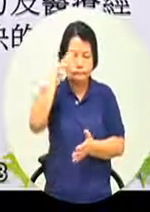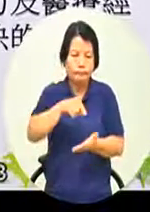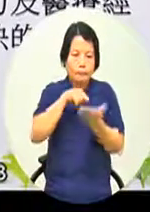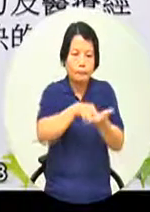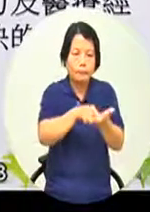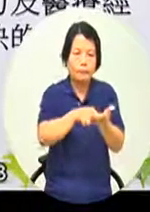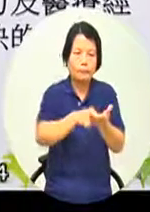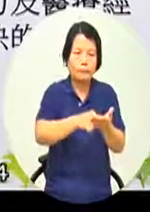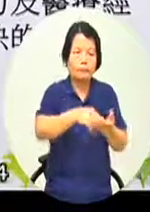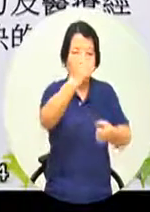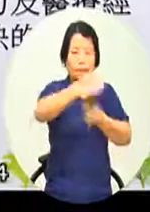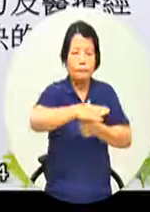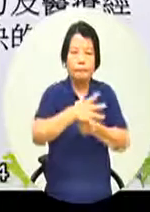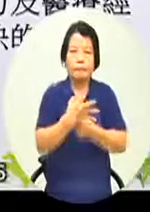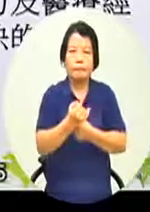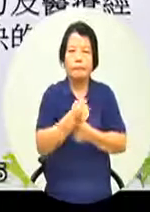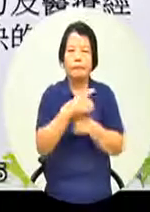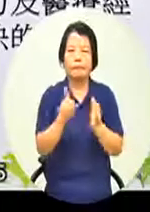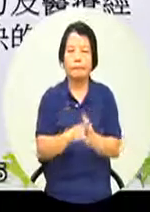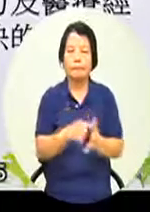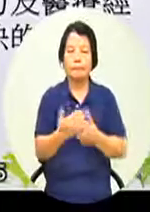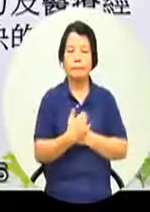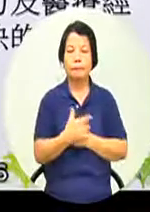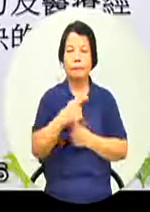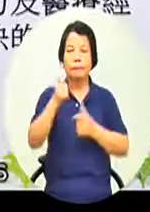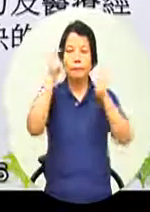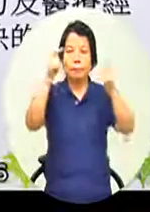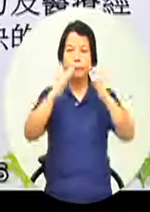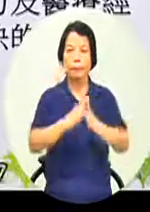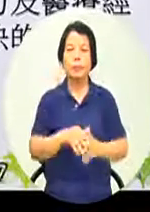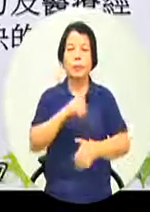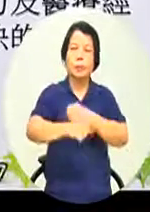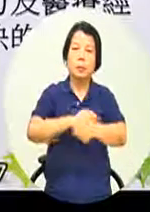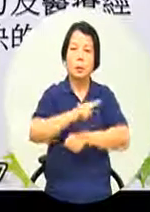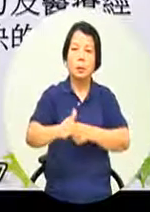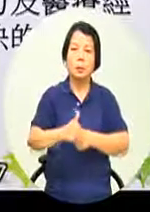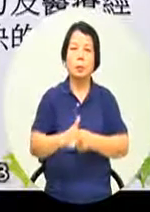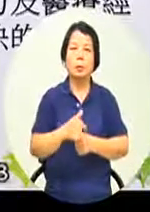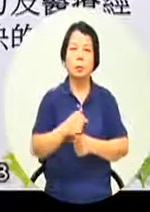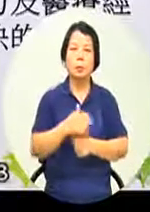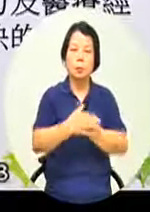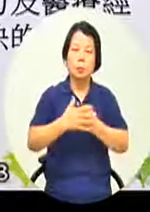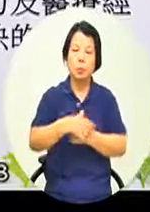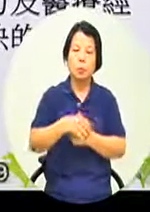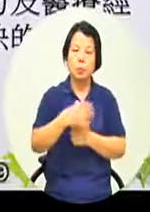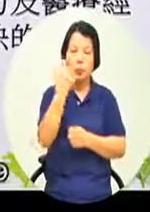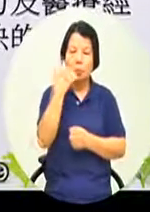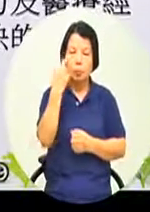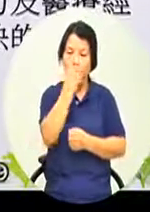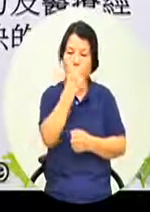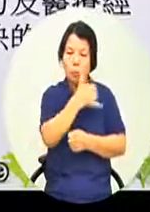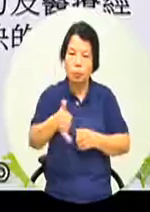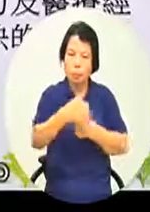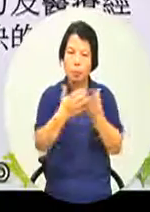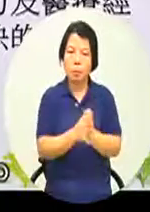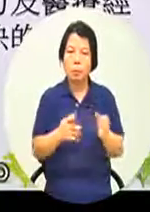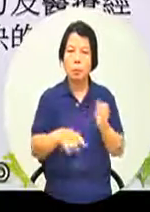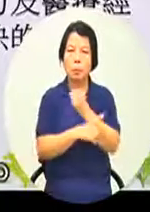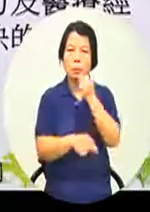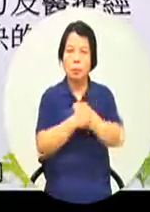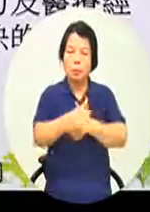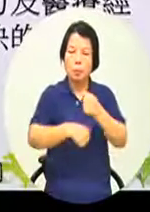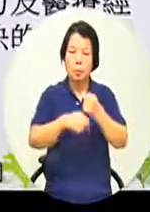注？因为接下来动物保护员、动物检查员依这个动保法的第几条来把它调出